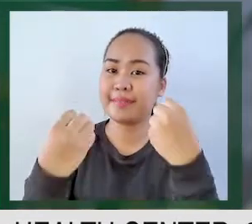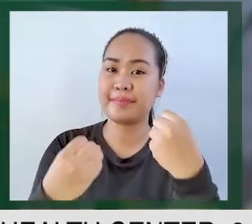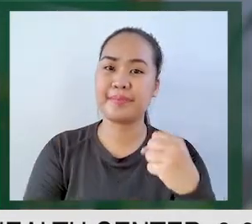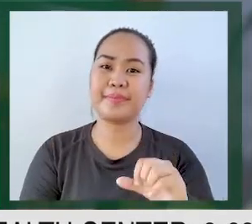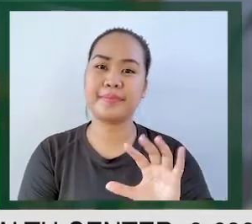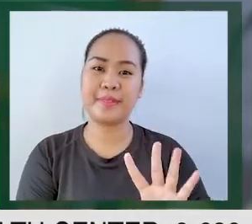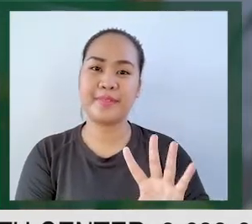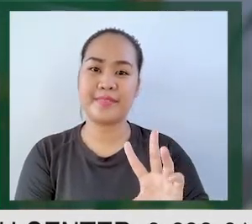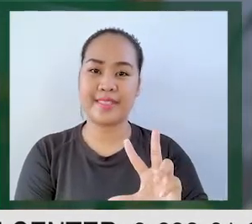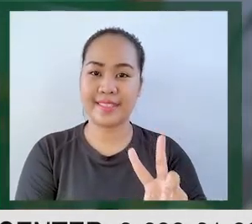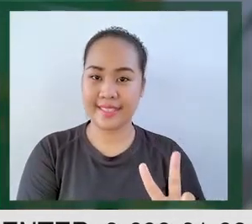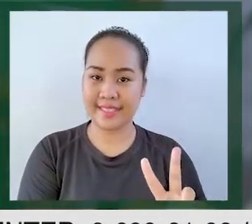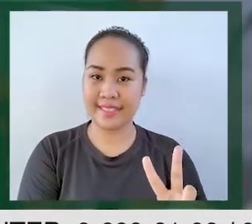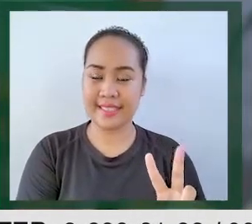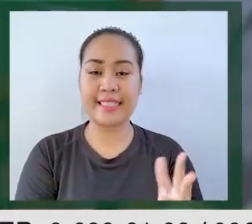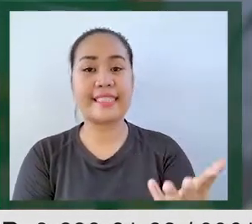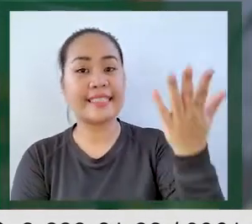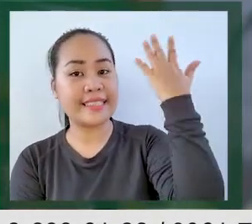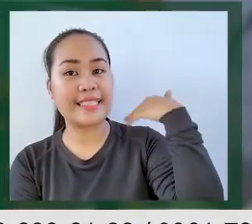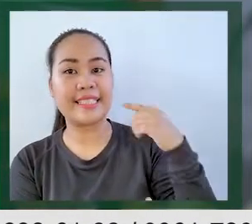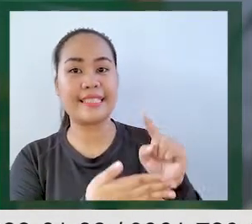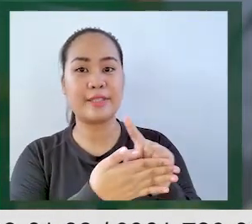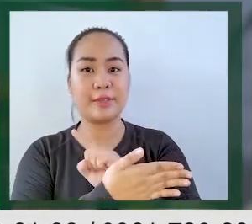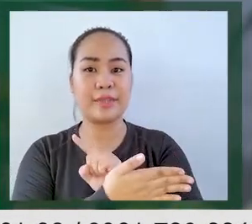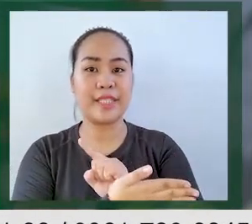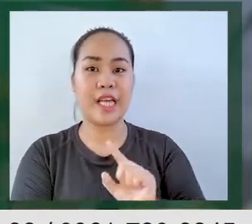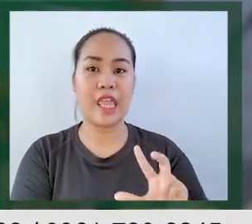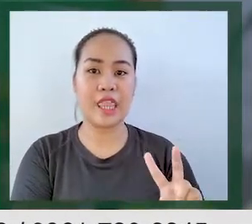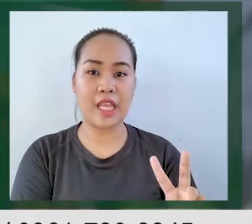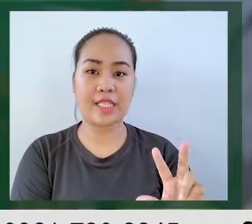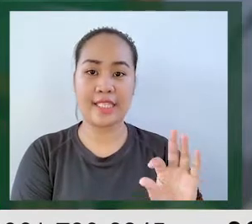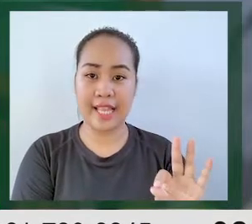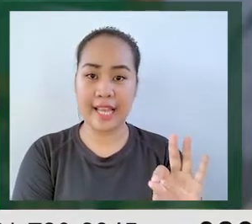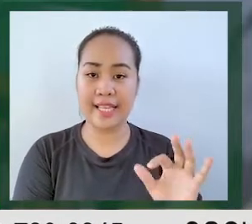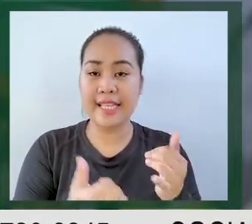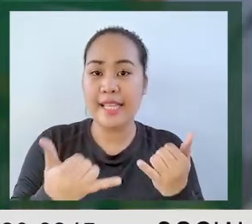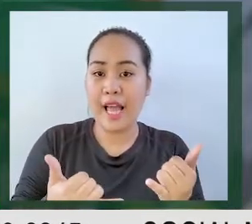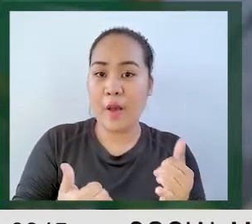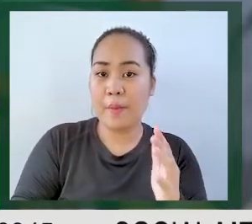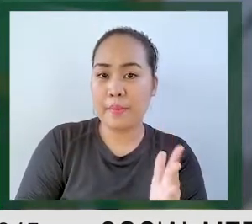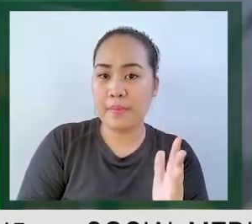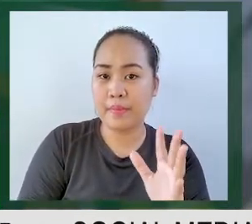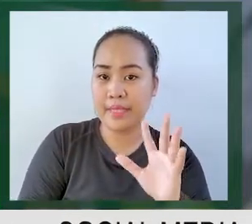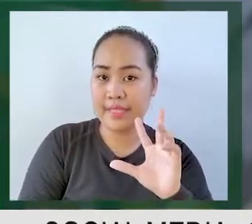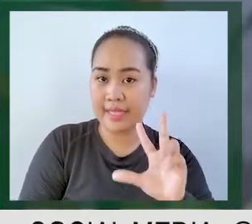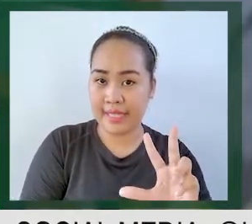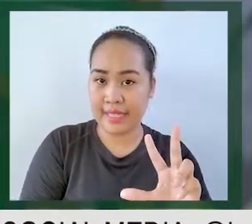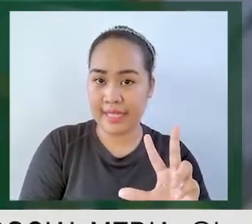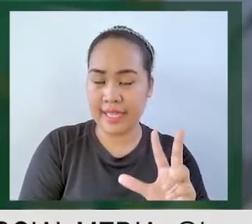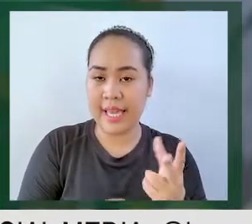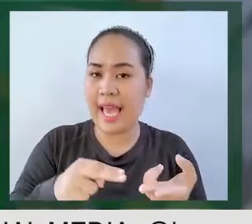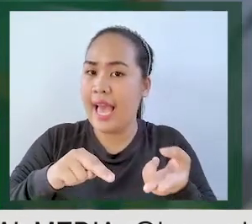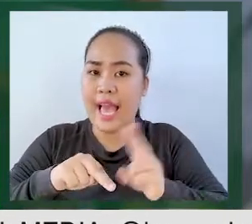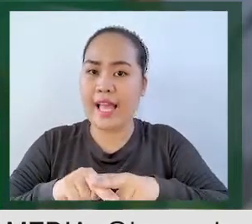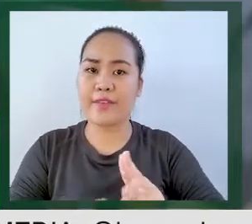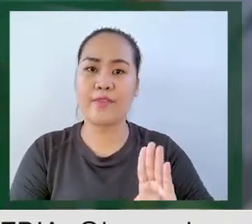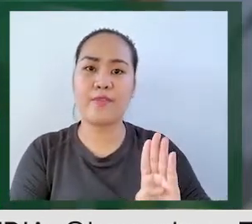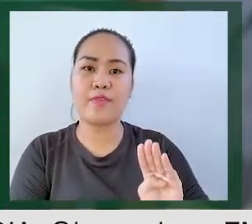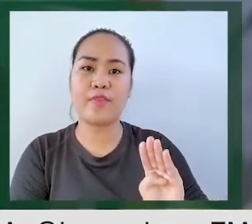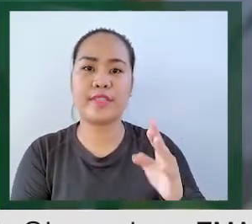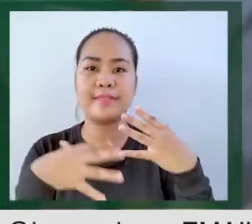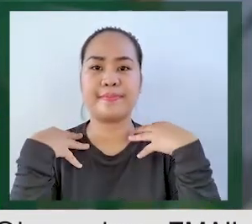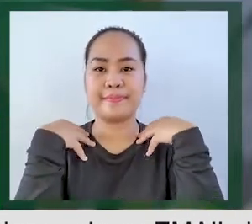ay 53 na po. So last week 39, ngayon po 53. So that's what? 14 recoveries. So ang laking bagay po